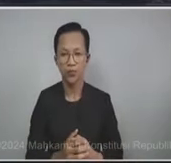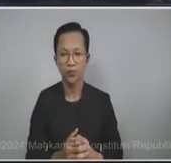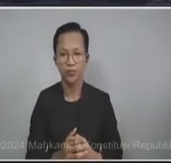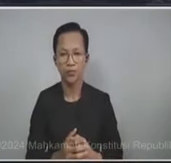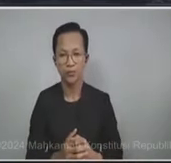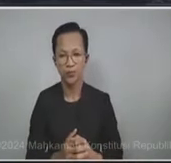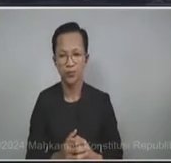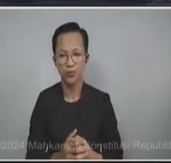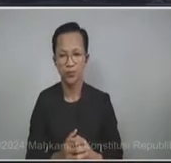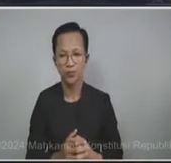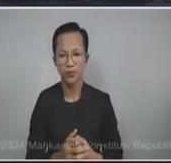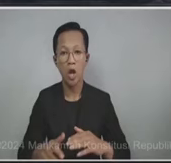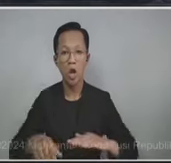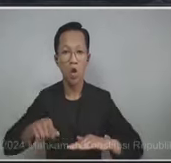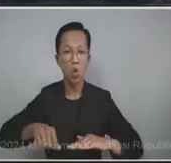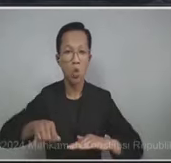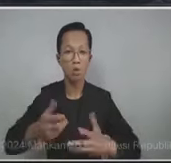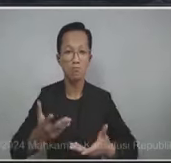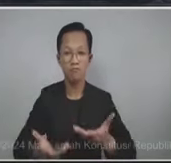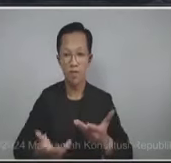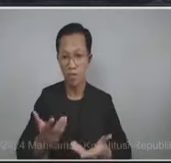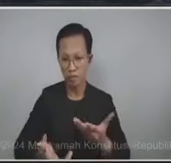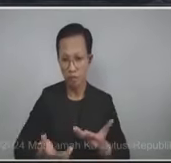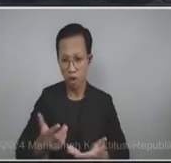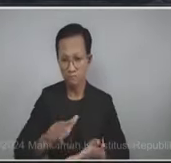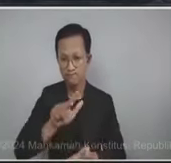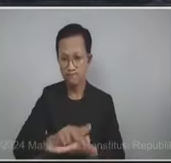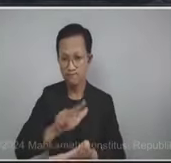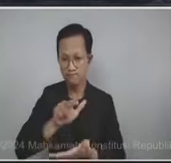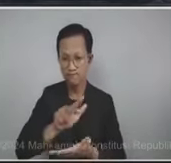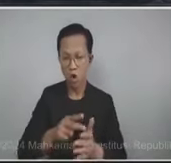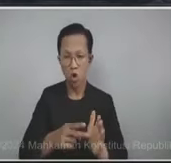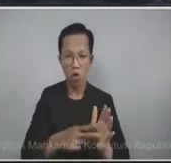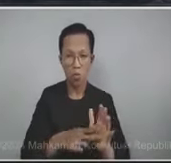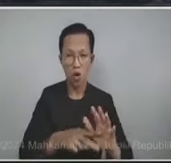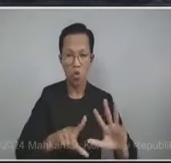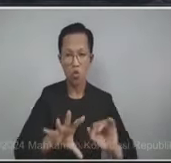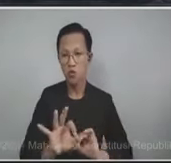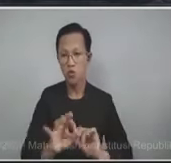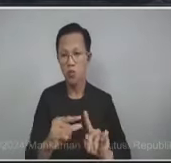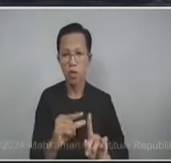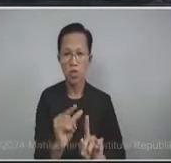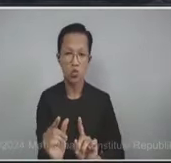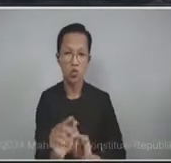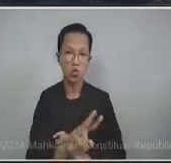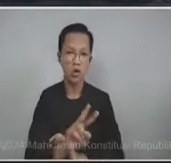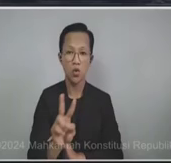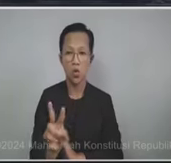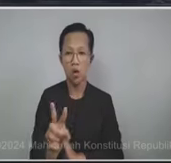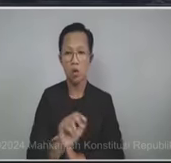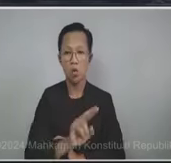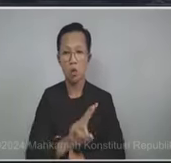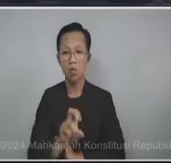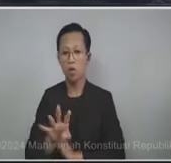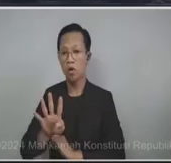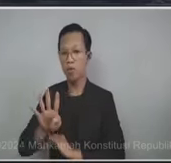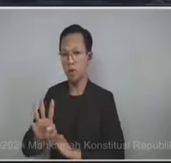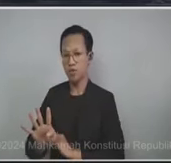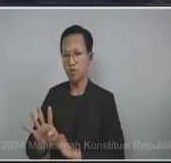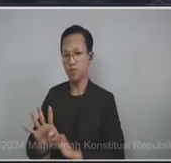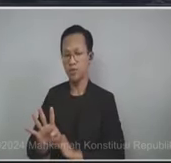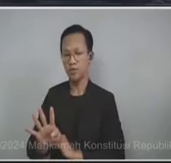sebagaimana pertimbangan hukum putusan Mahkamah Konstitusi nomor 70 Gar pu garis datar 22 Romawi Gar